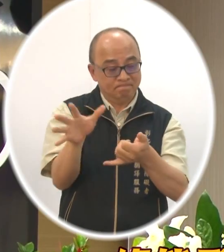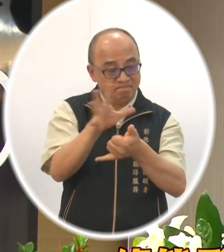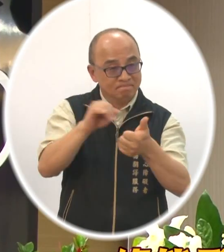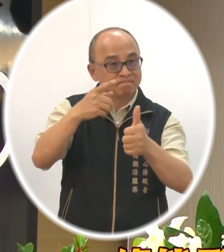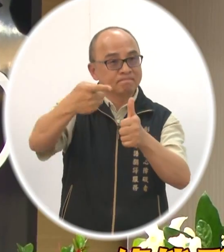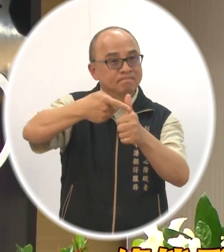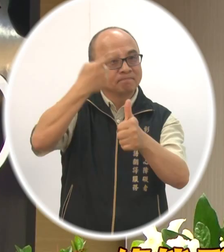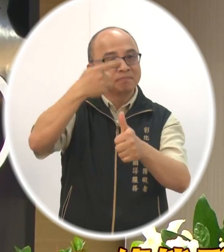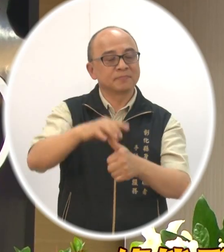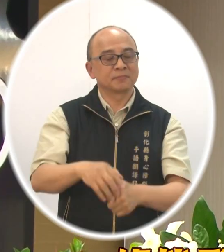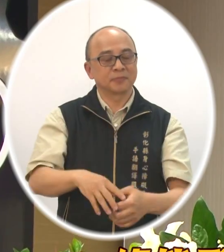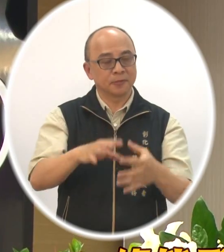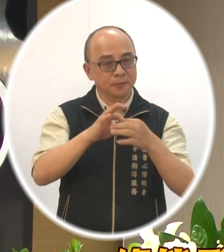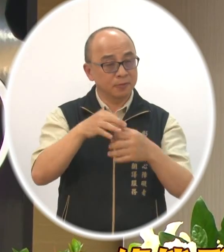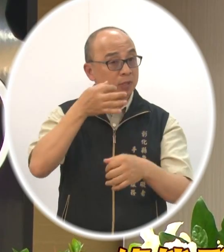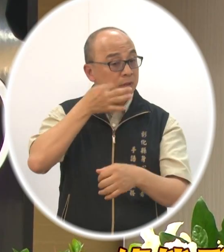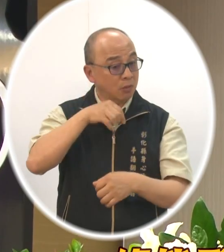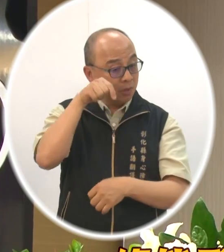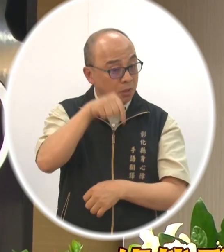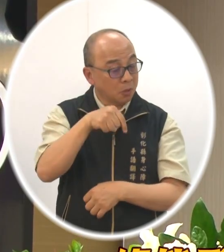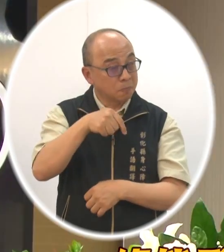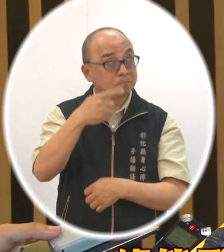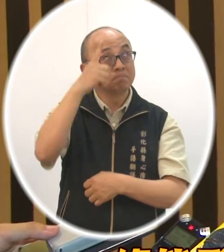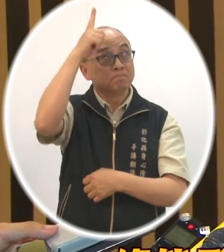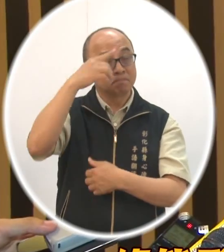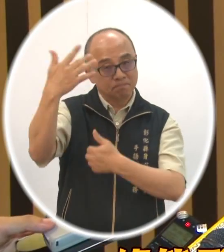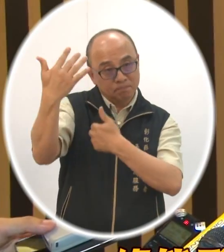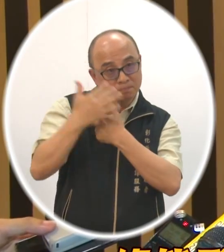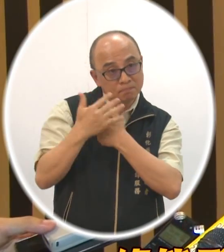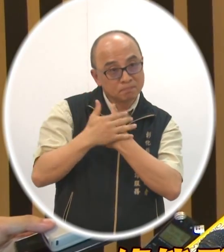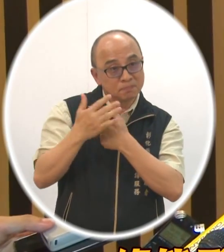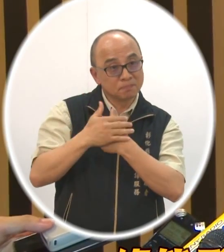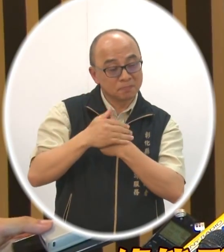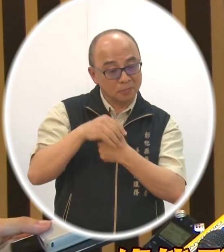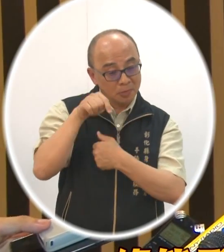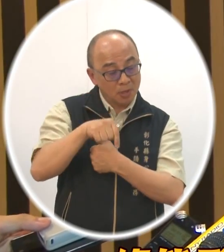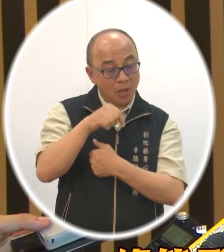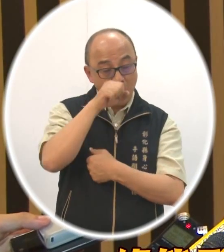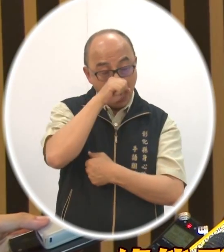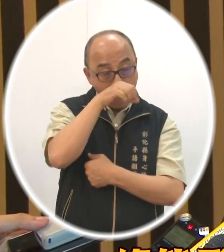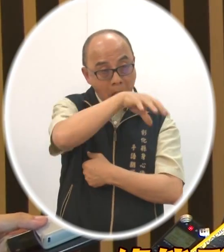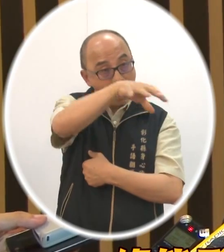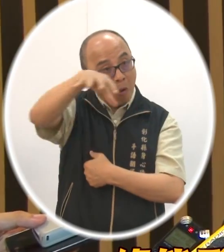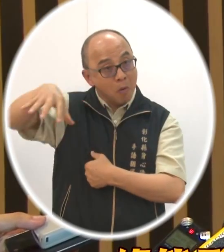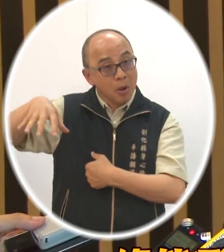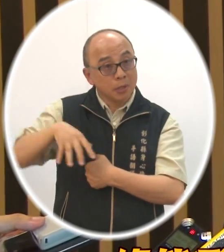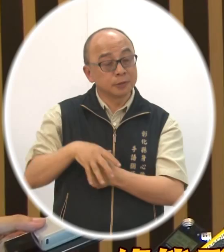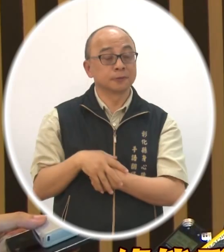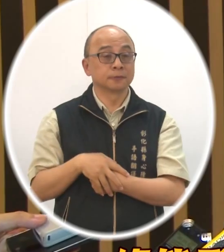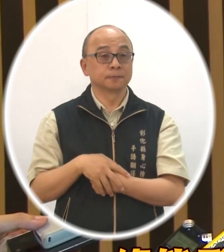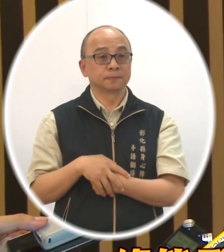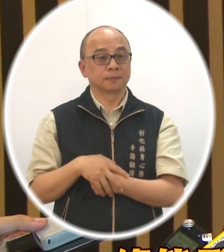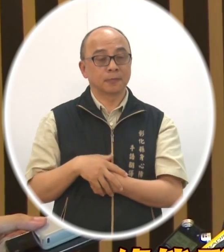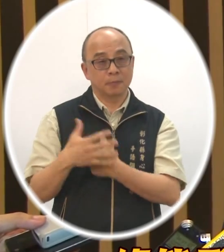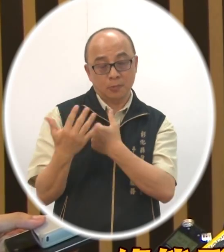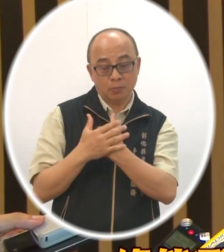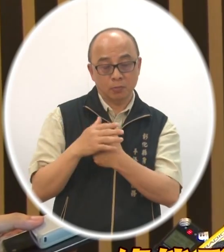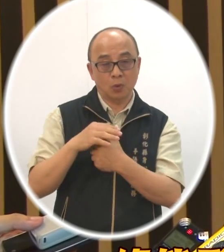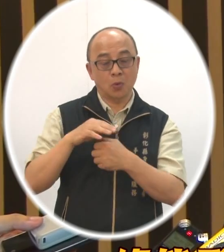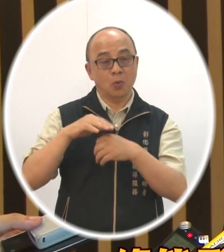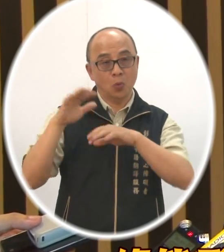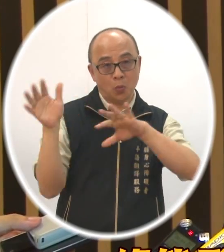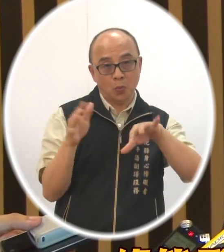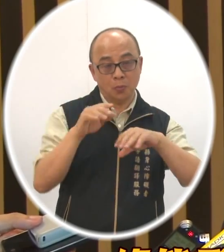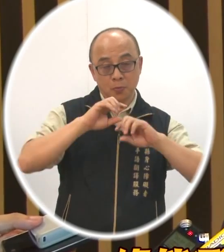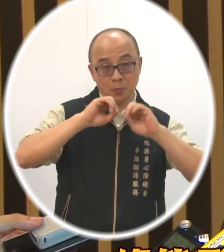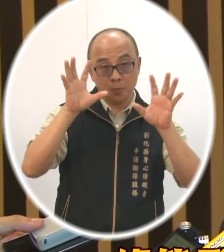以我们彰化县得天独厚，上天是给我们这么优质的风光的一个场域，所以